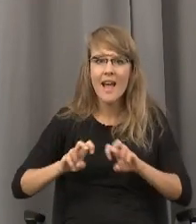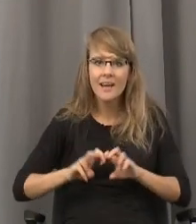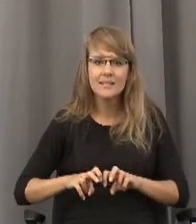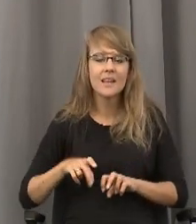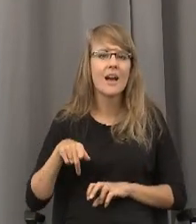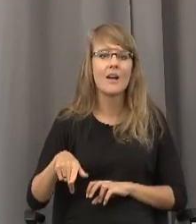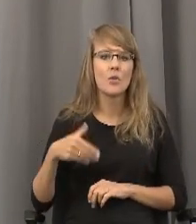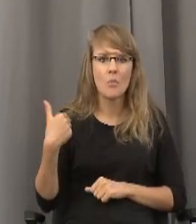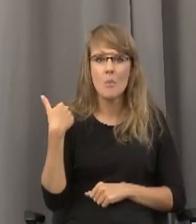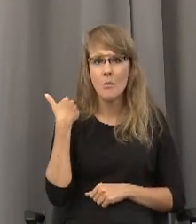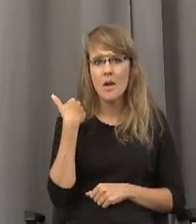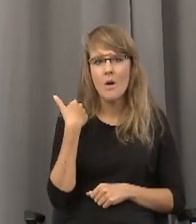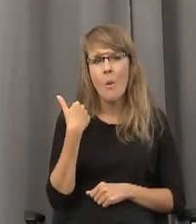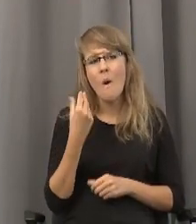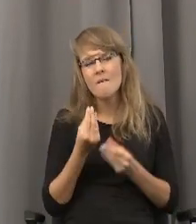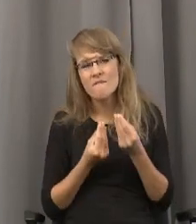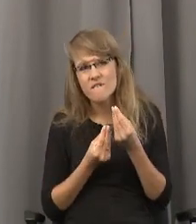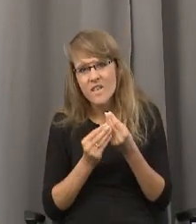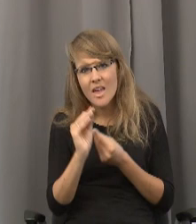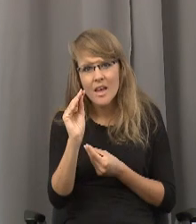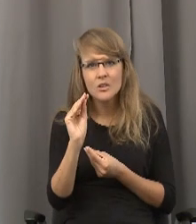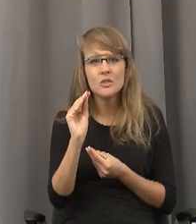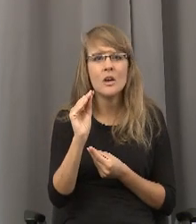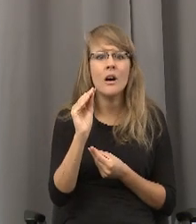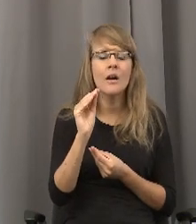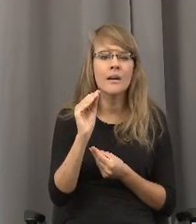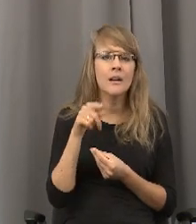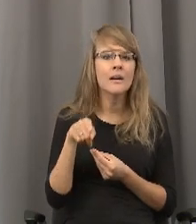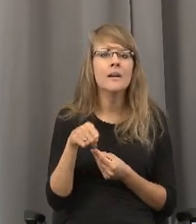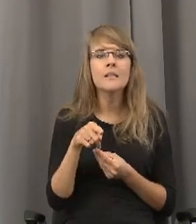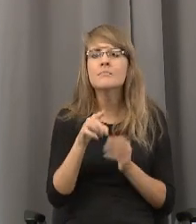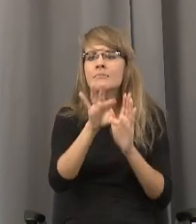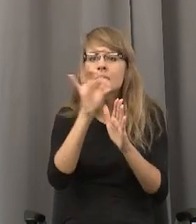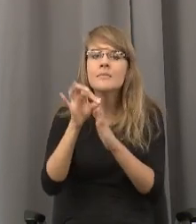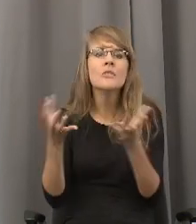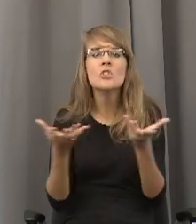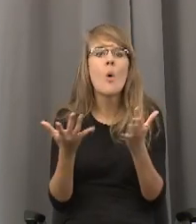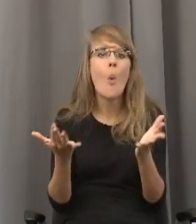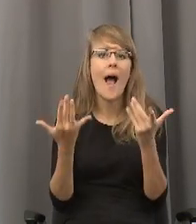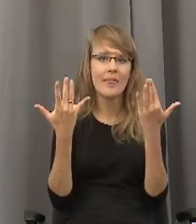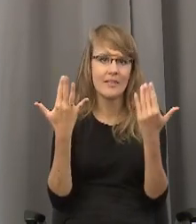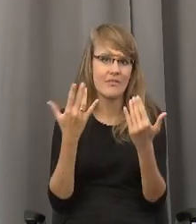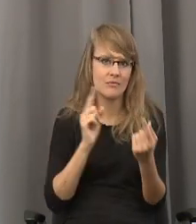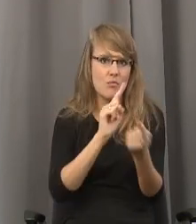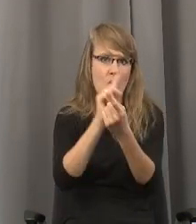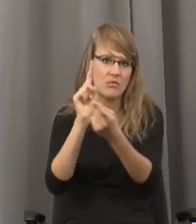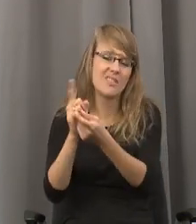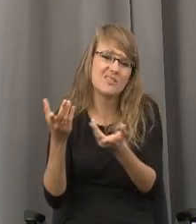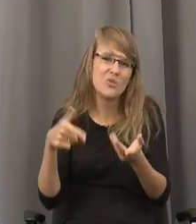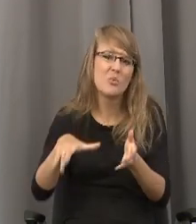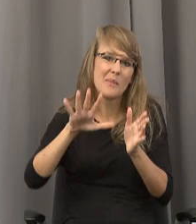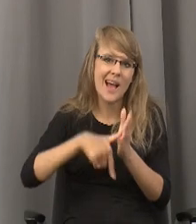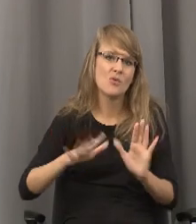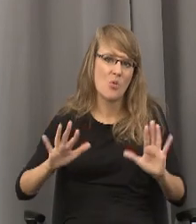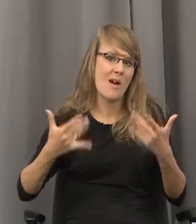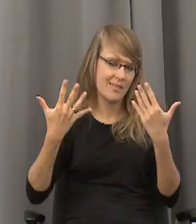większej części robione z tytułu łatwiejszego dotarcia właśnie w środowiskach miejskich. I to się tutaj